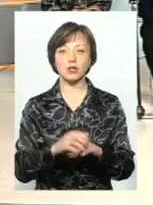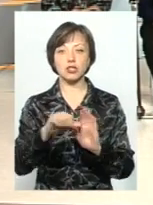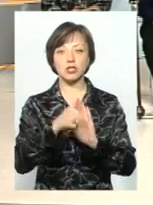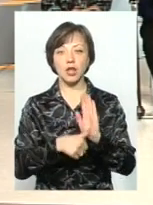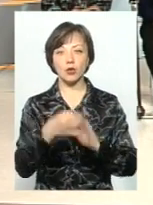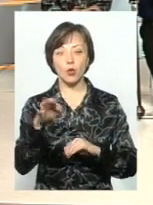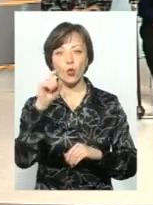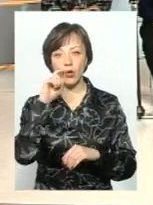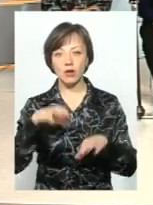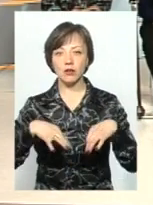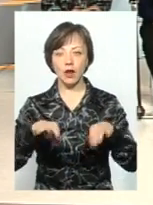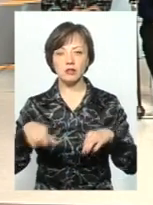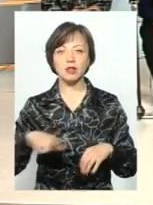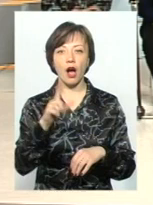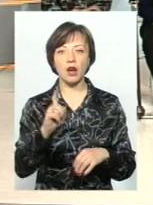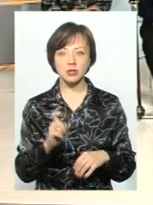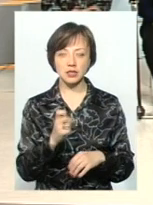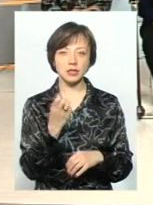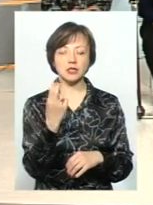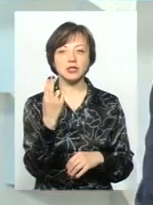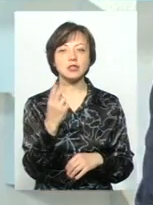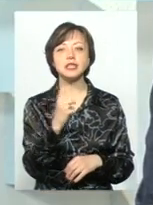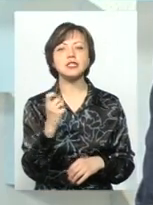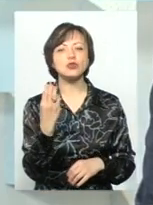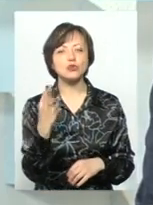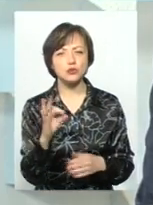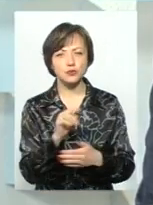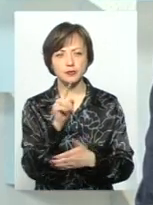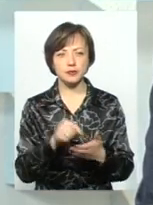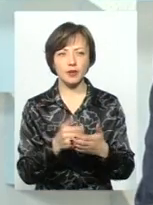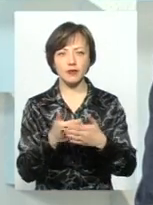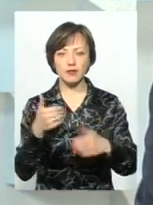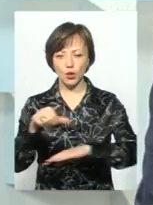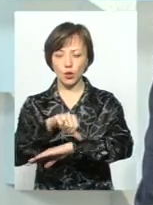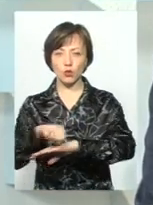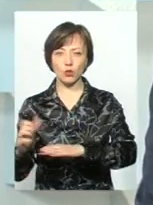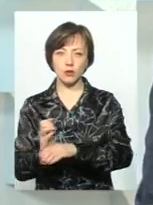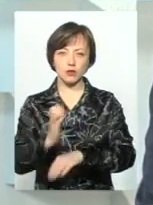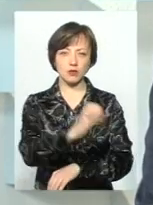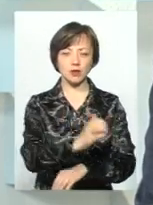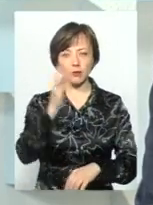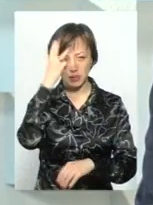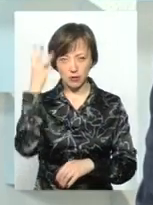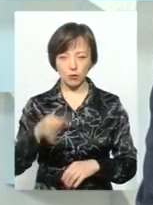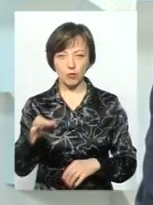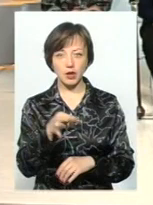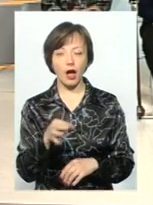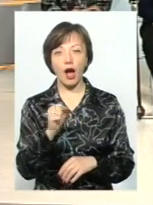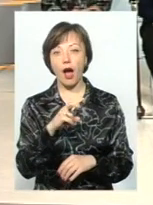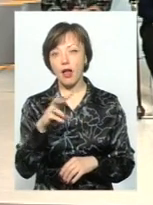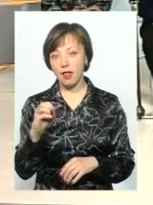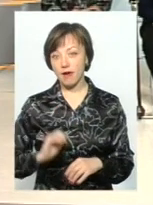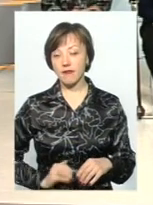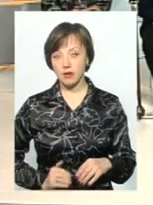16 копійок – Укртрансгаз за що? Це транспортування від кордонів до Хмельницької області. Але